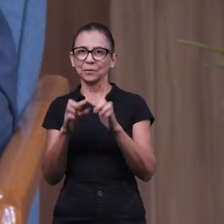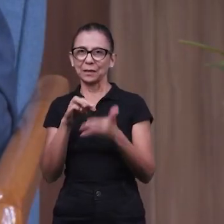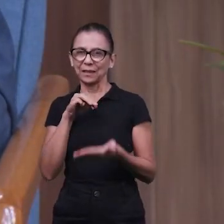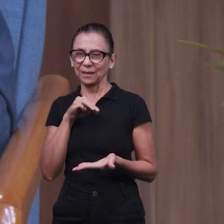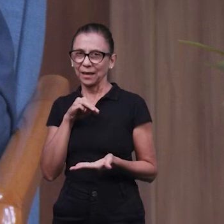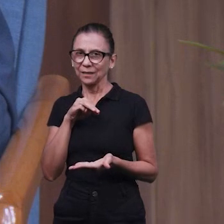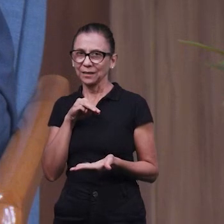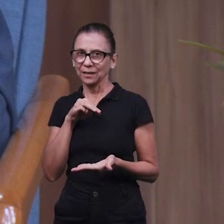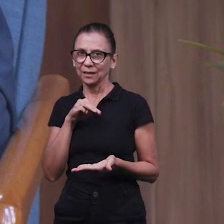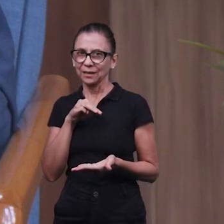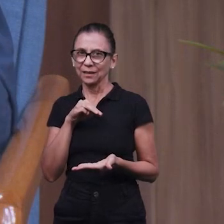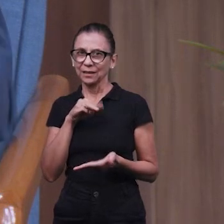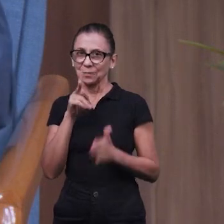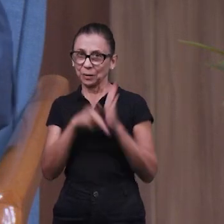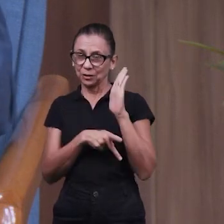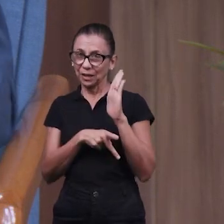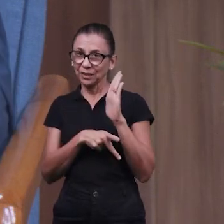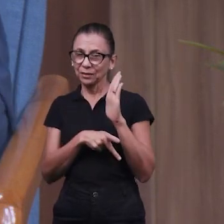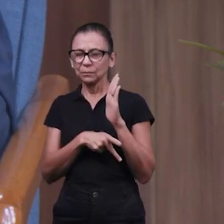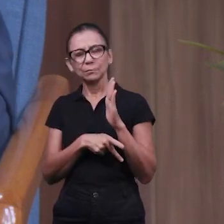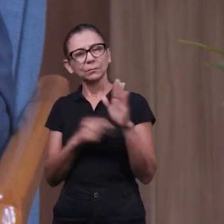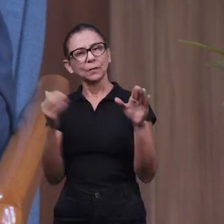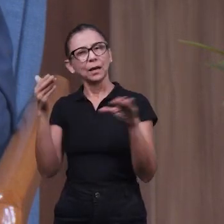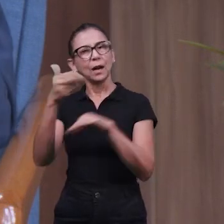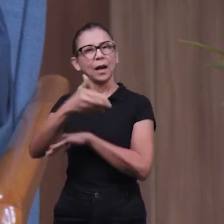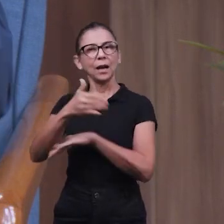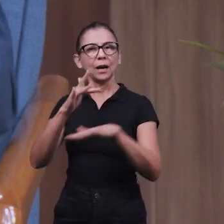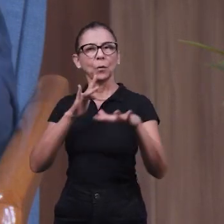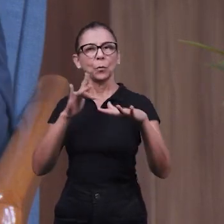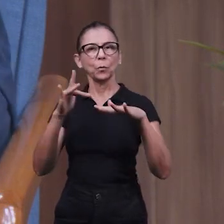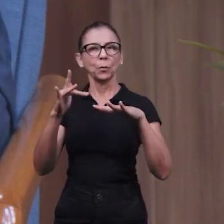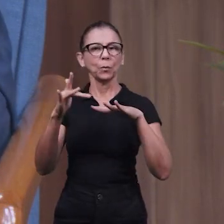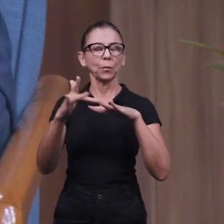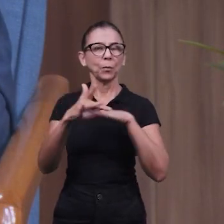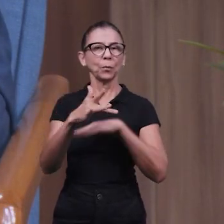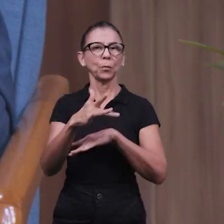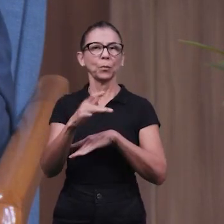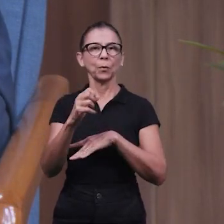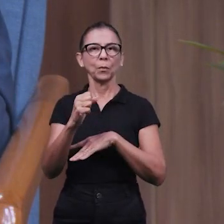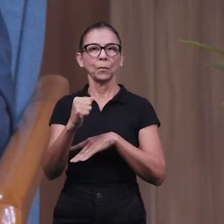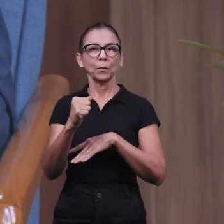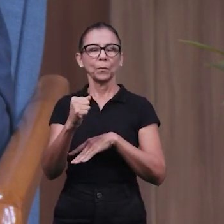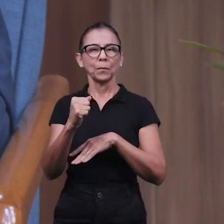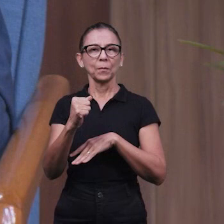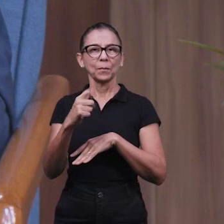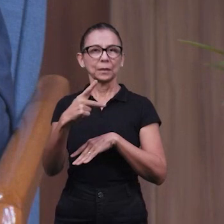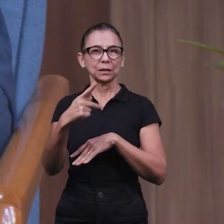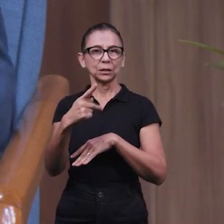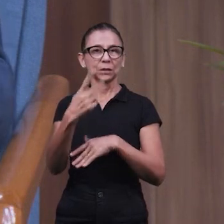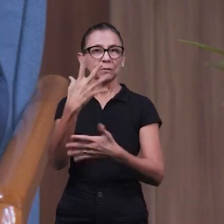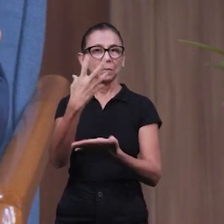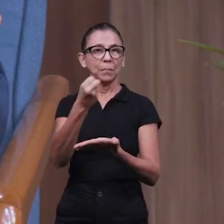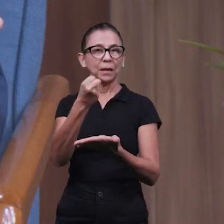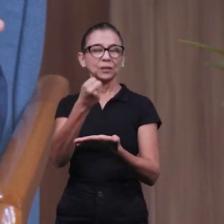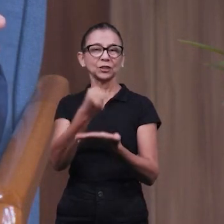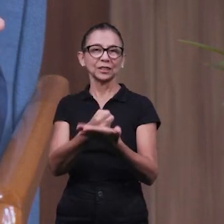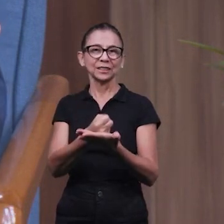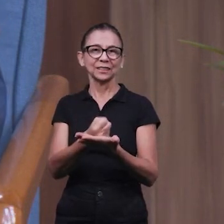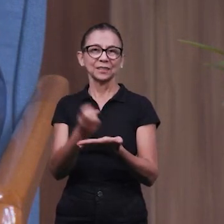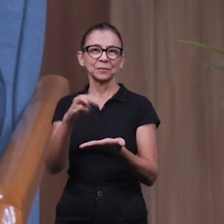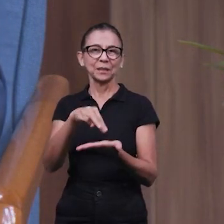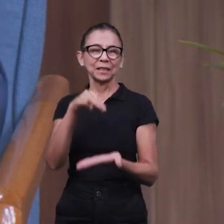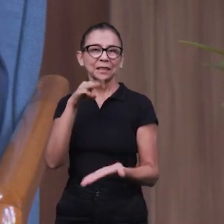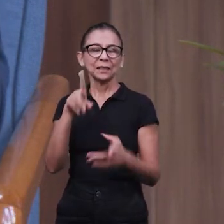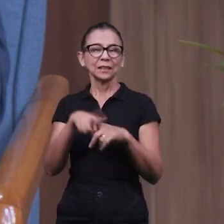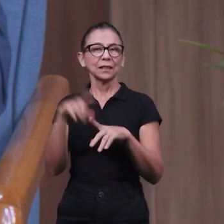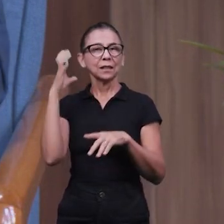sur nous, sur l'Église chrétienne Maranatha, et aussi sur nos projets, accédez à nos réseaux sociaux et téléchargez les applications de l'Église